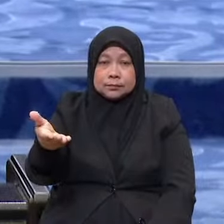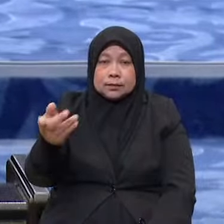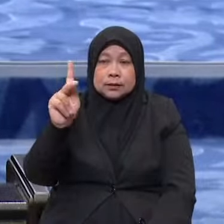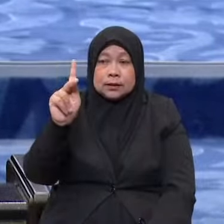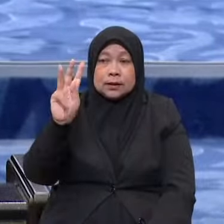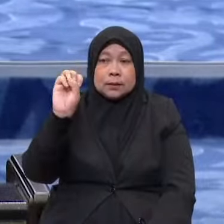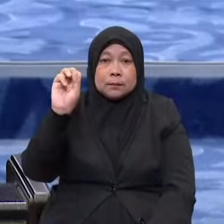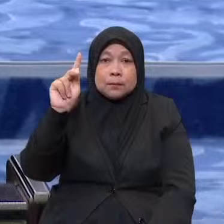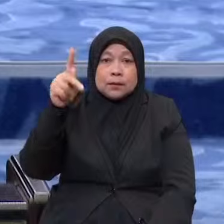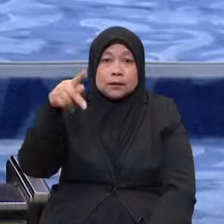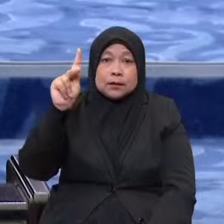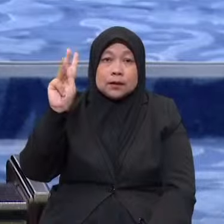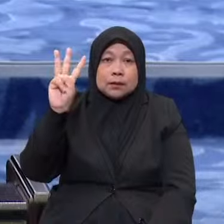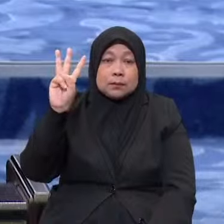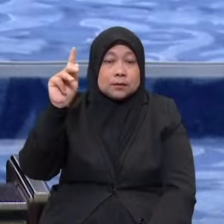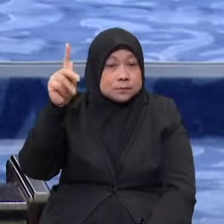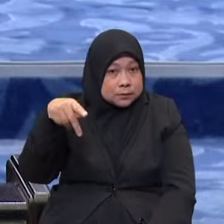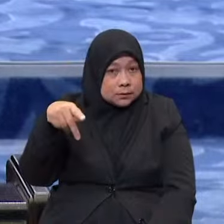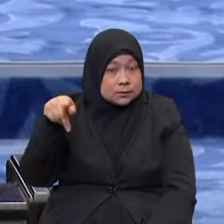KWSP,